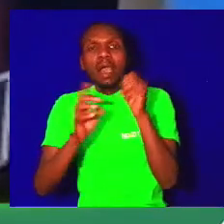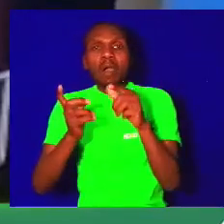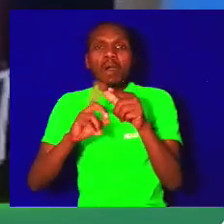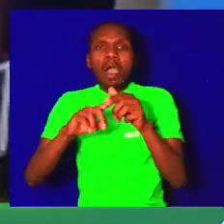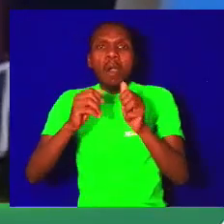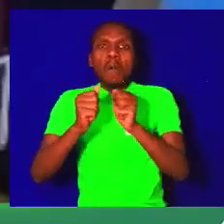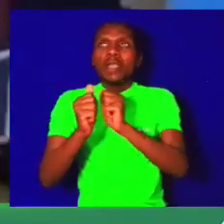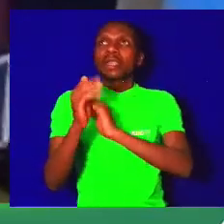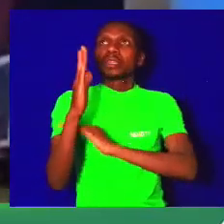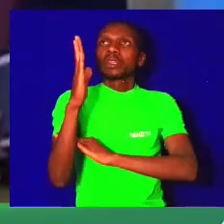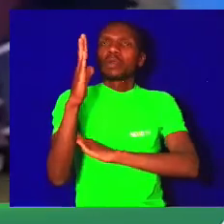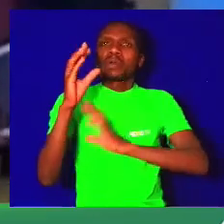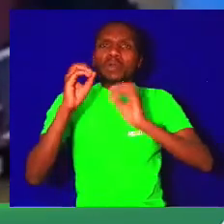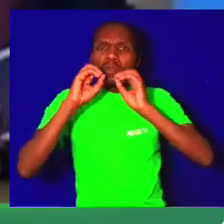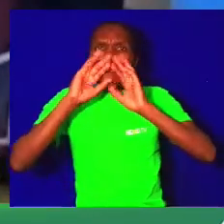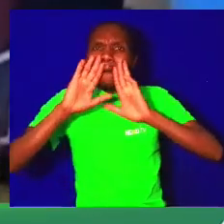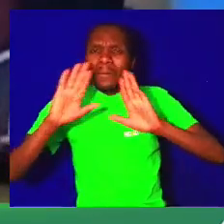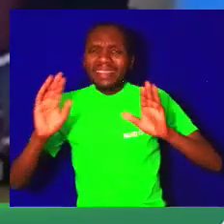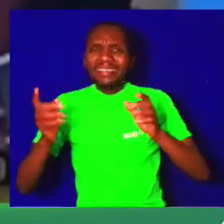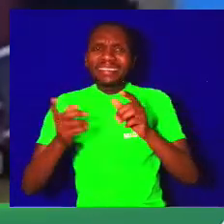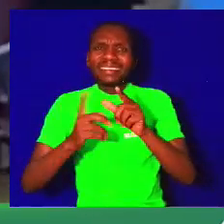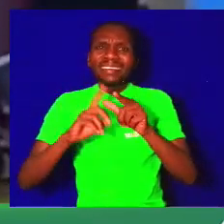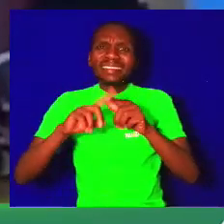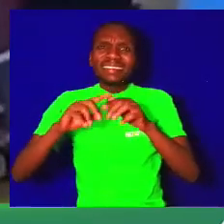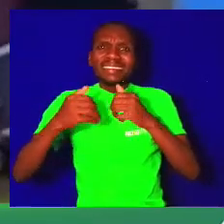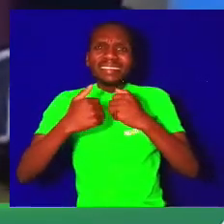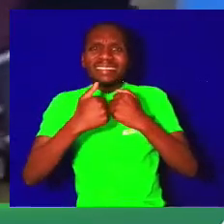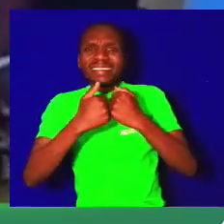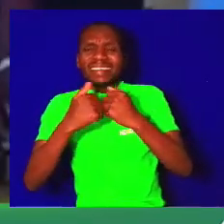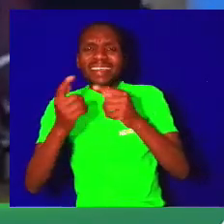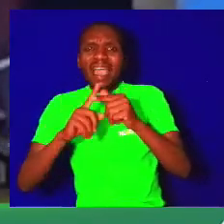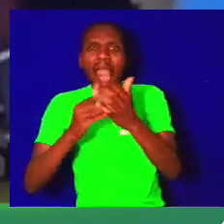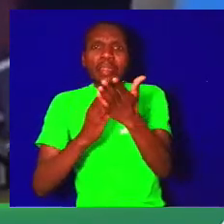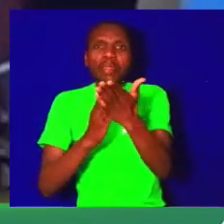nde kunyugatire ra kiagera ngwetira chinguru chia e